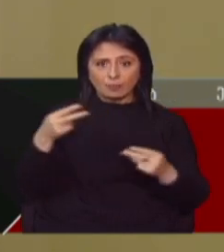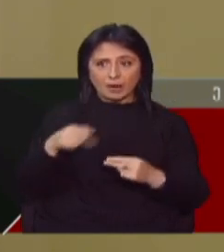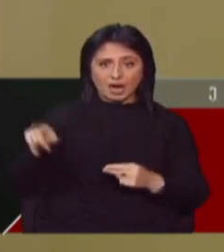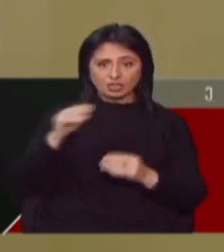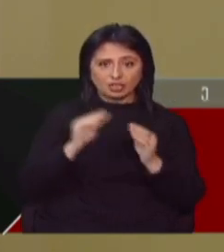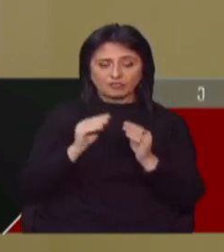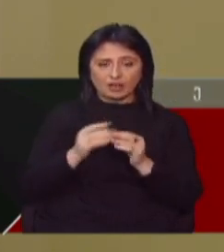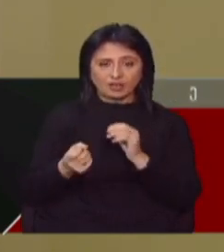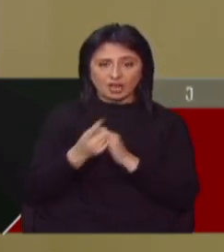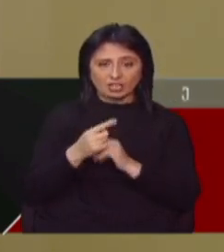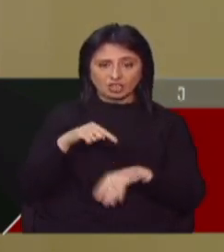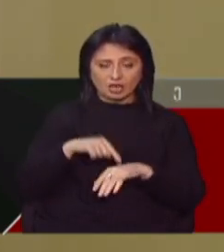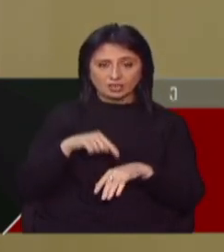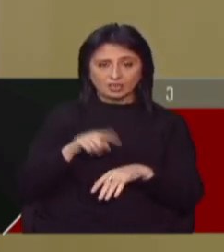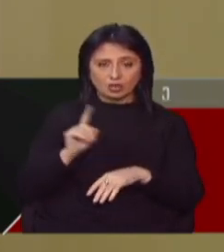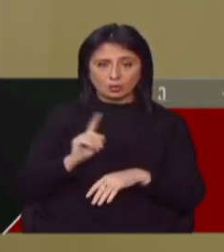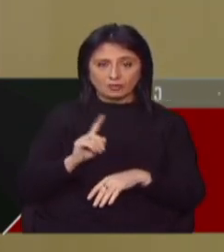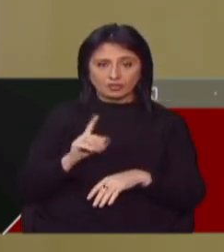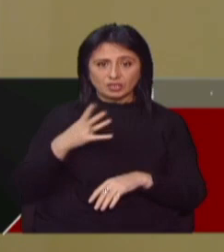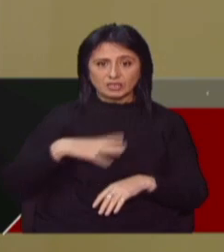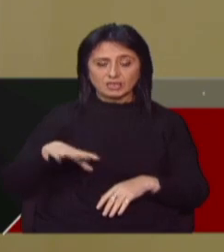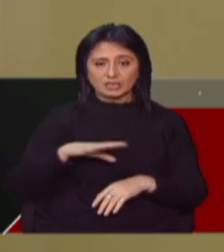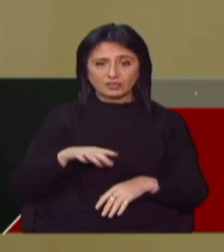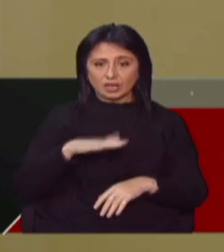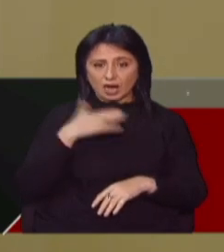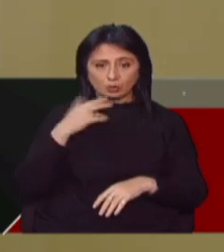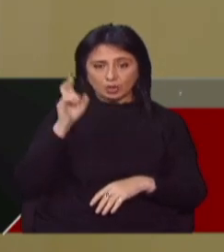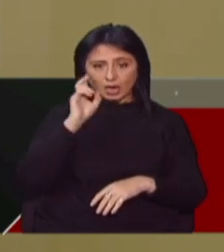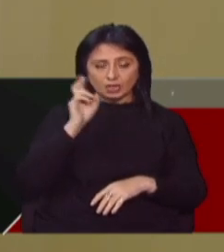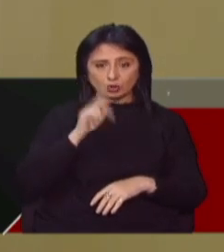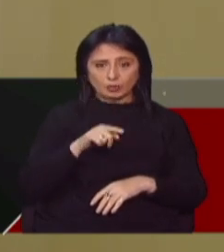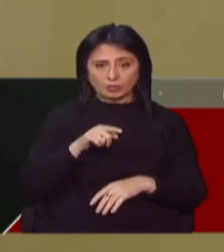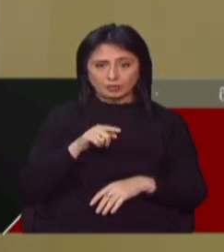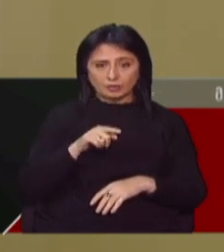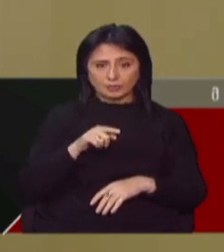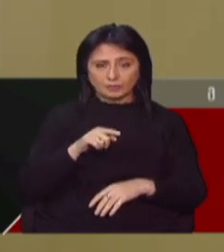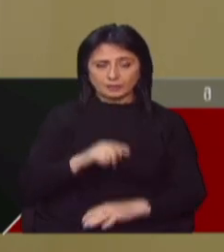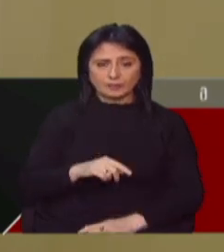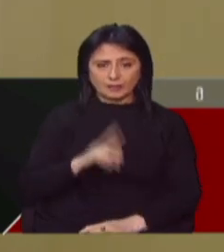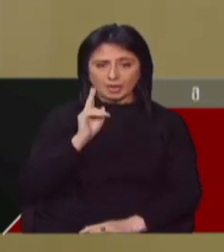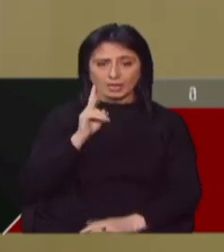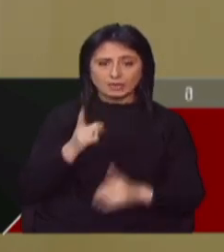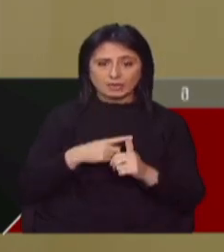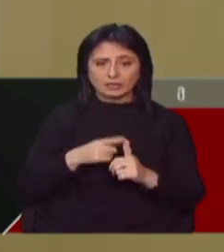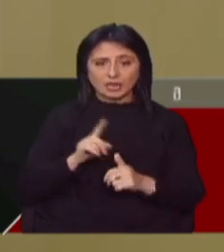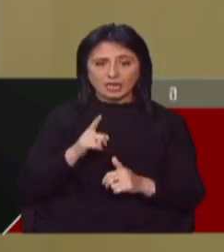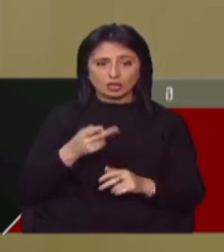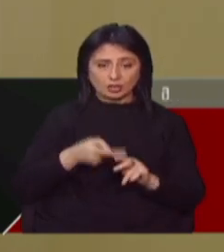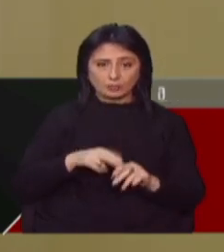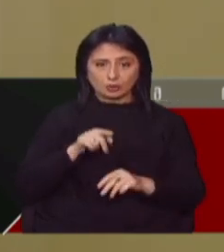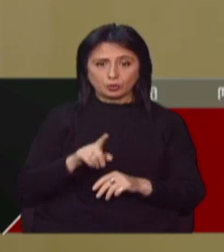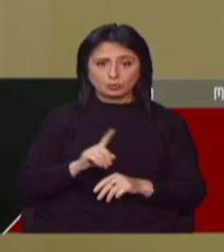პარტნიორებში კვლავ გააჩინა განცდა, რომ საქართველოს არ უნდა ხელისუფლებას კანდიდატის სტატუსი, რატომ? იმიტომ